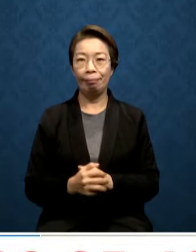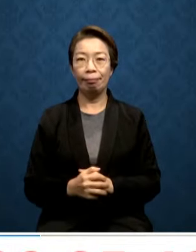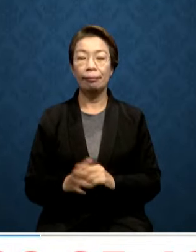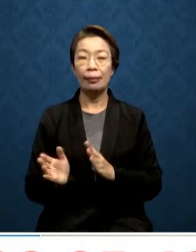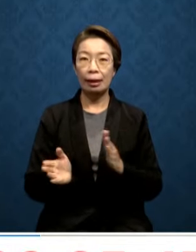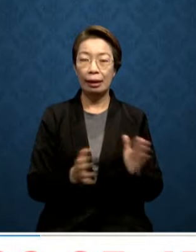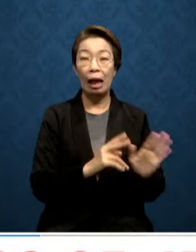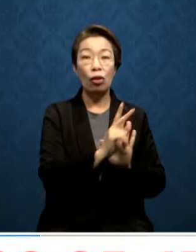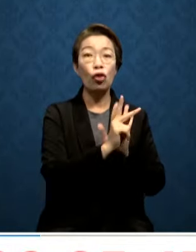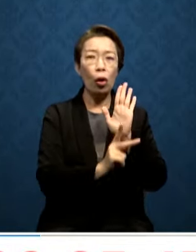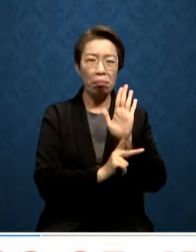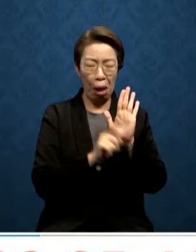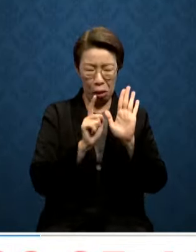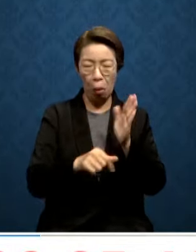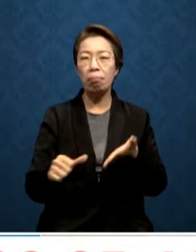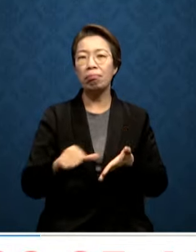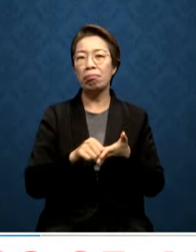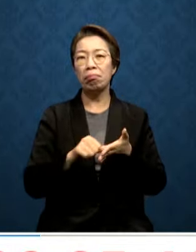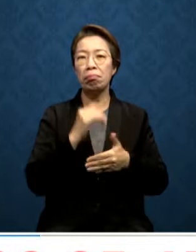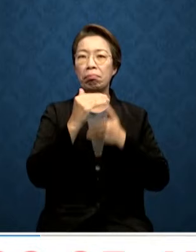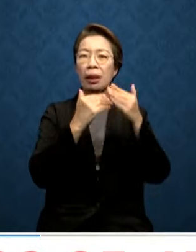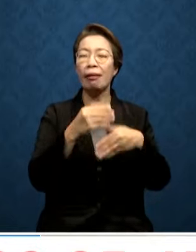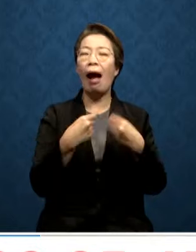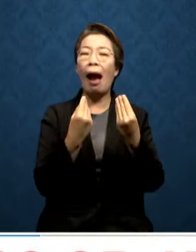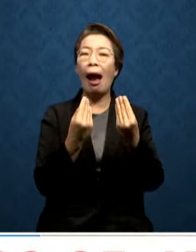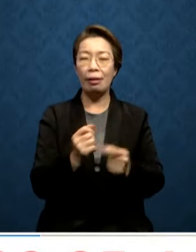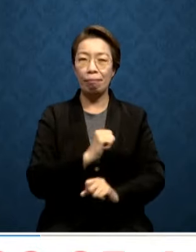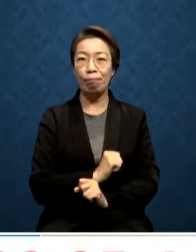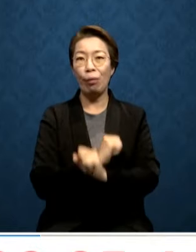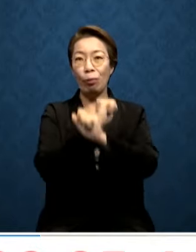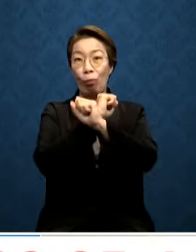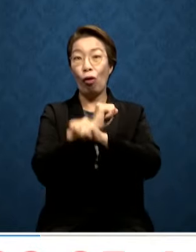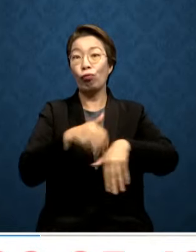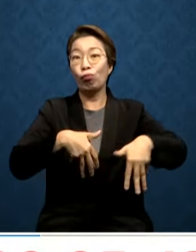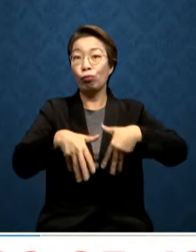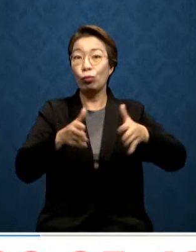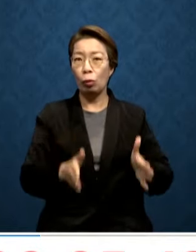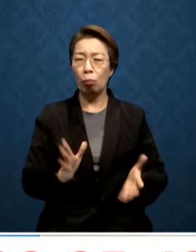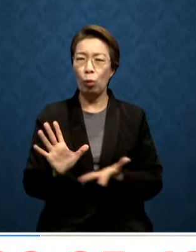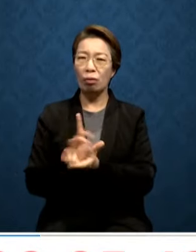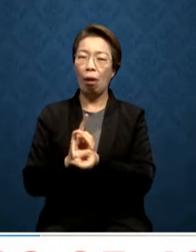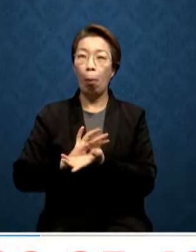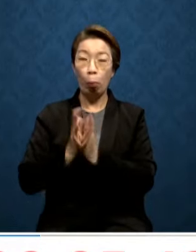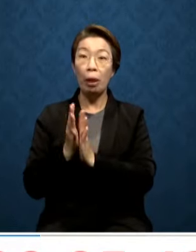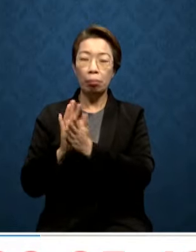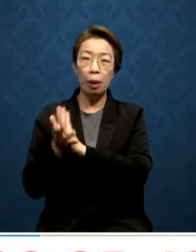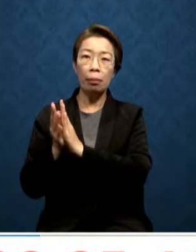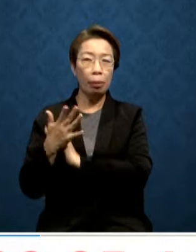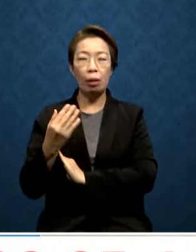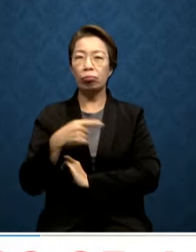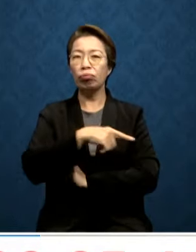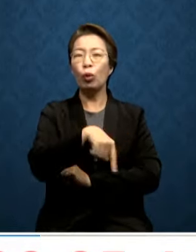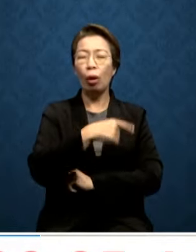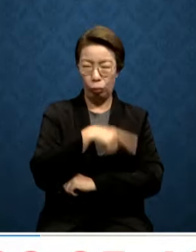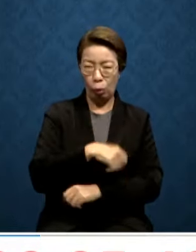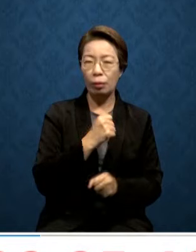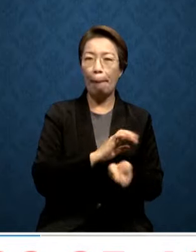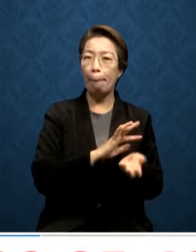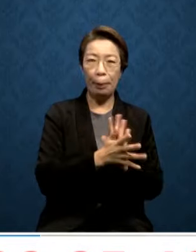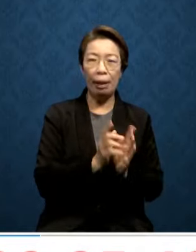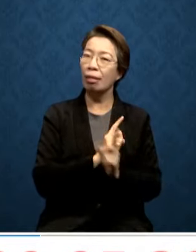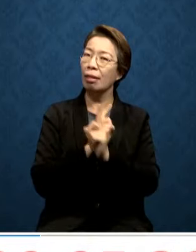กฎหมายก็เช่นเดียวกันนะครับในการคุ้มครองผู้บริโภคสอดคล้องกับการเปลี่ยนแปลงในสังคมที่เราต้องปรับตัวอยู่เสมอเราอยาก